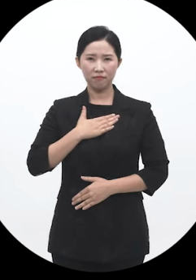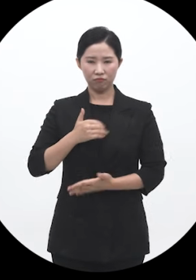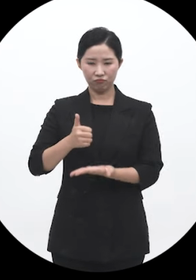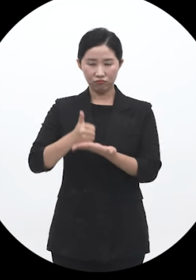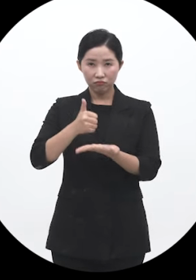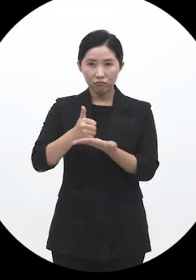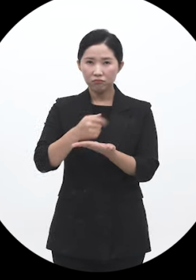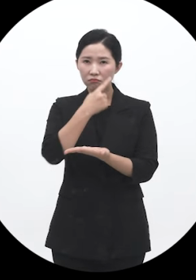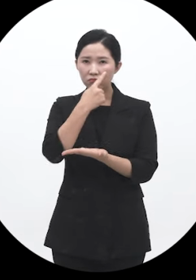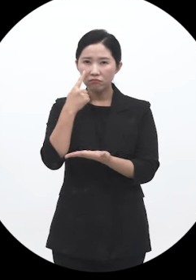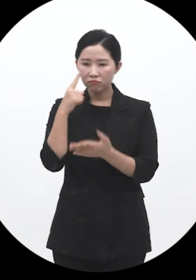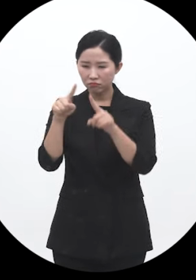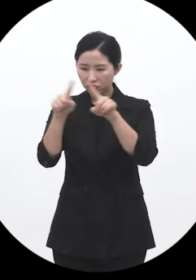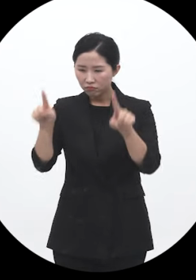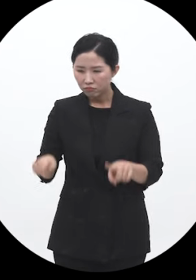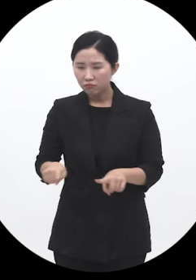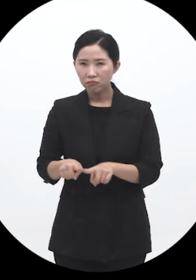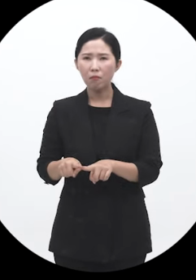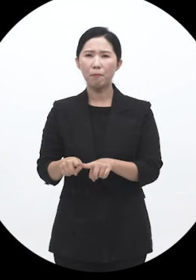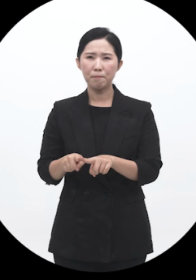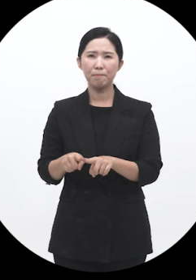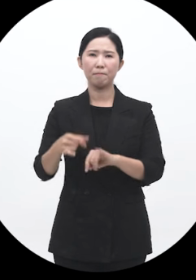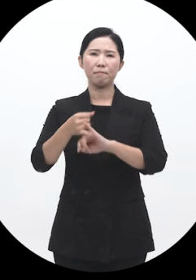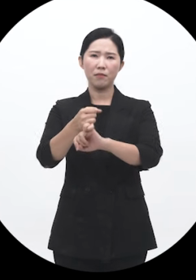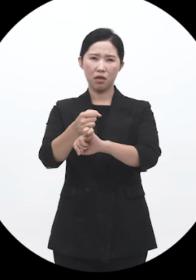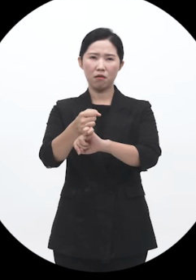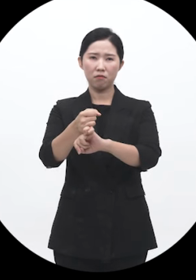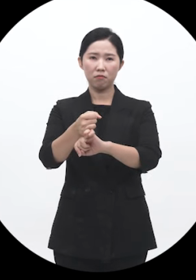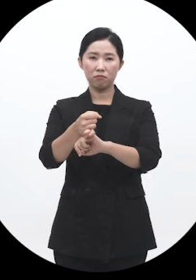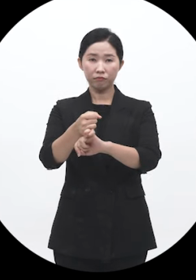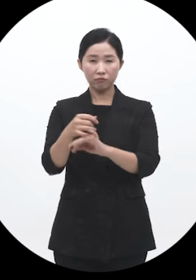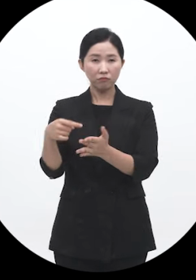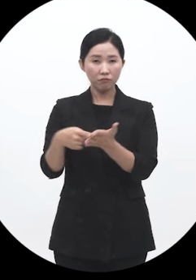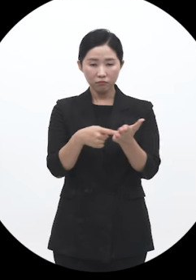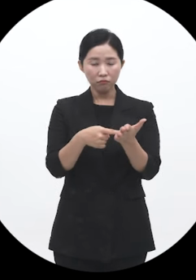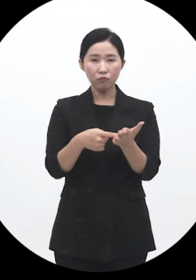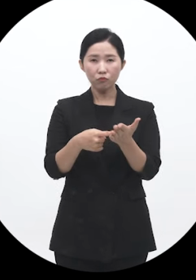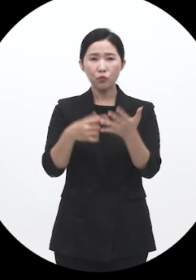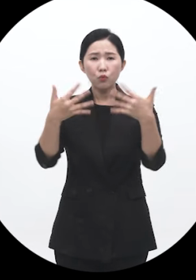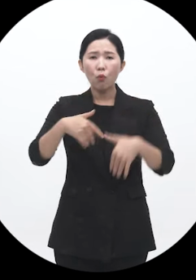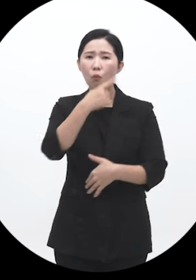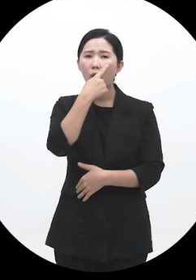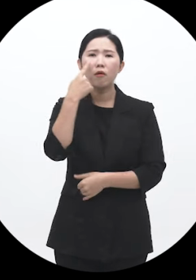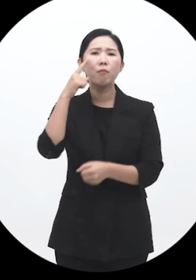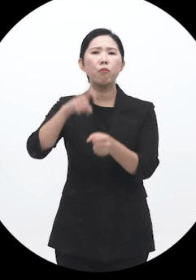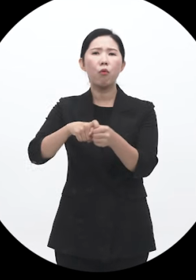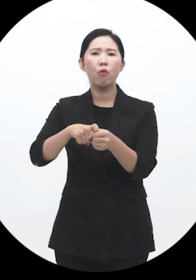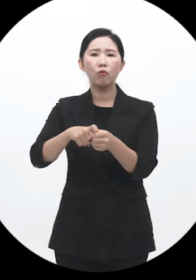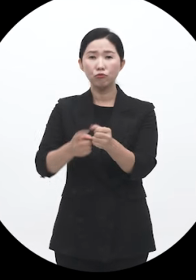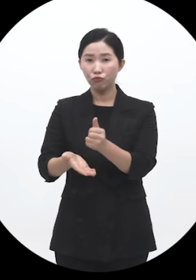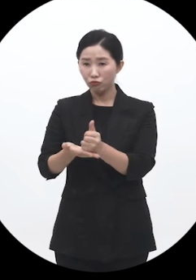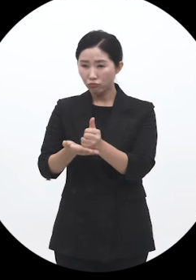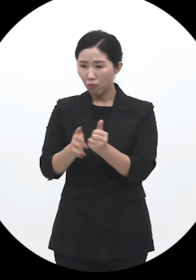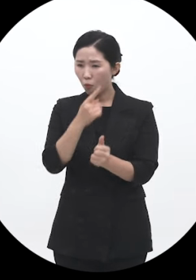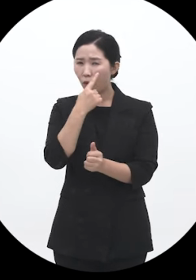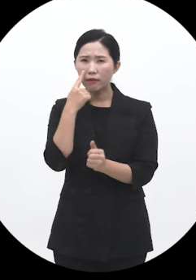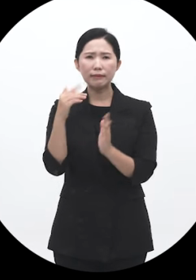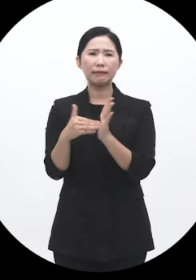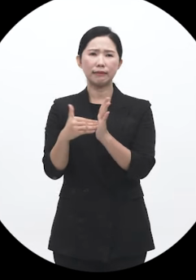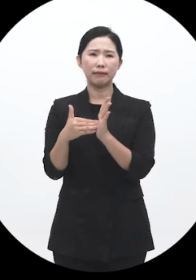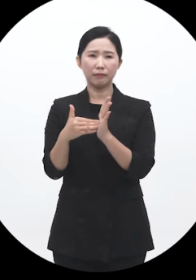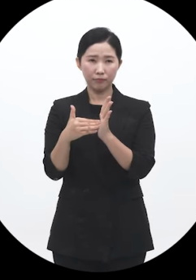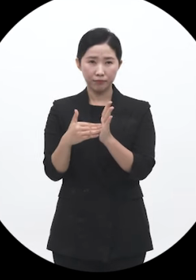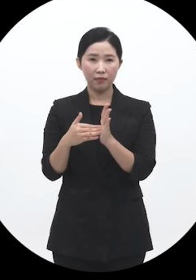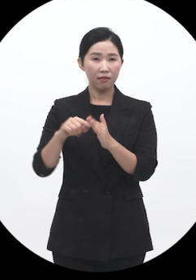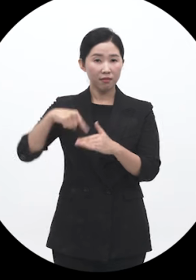합니다. 추천인 확인서는 지원 자격으로만 활용되고 그 외의 전형 방법은 잠재능력